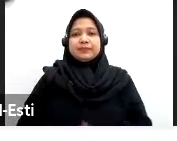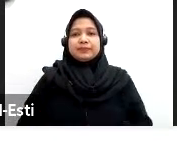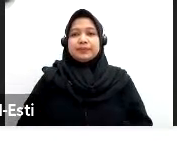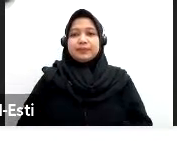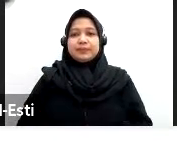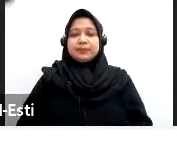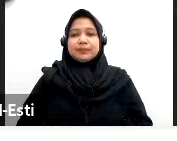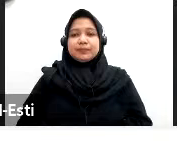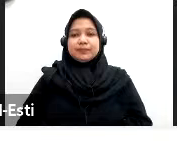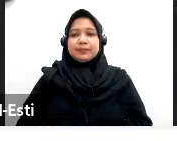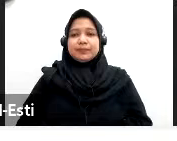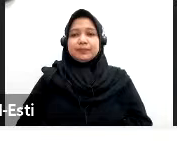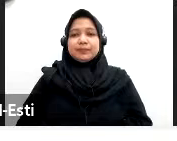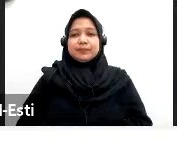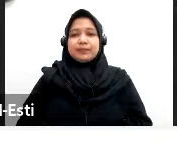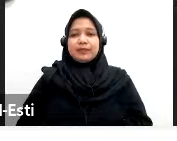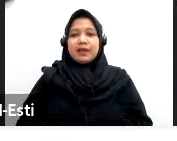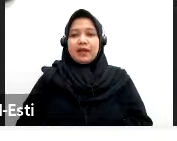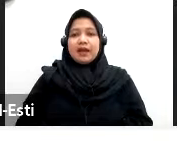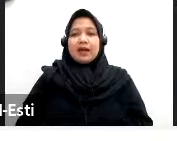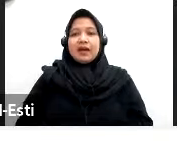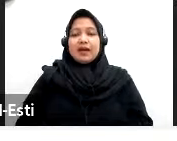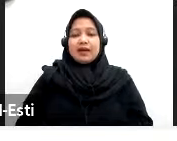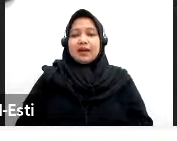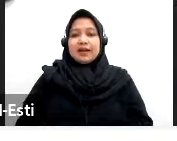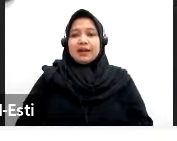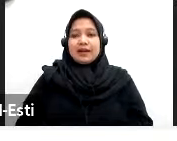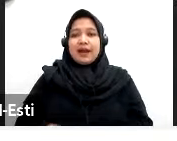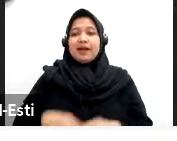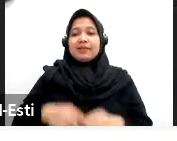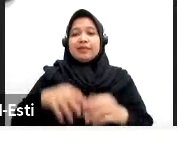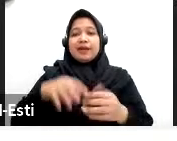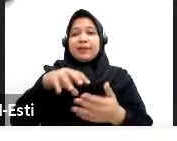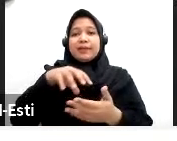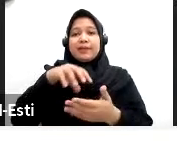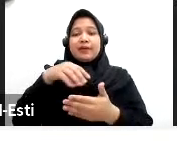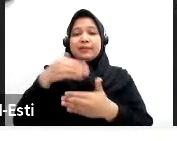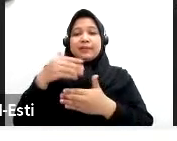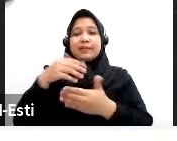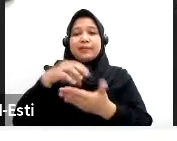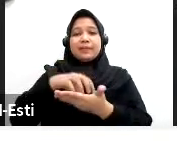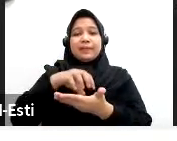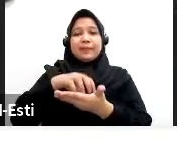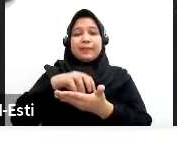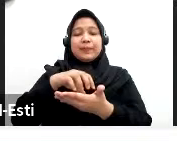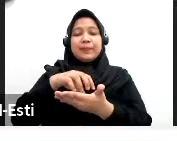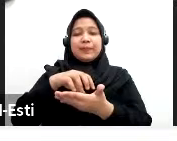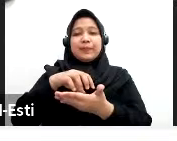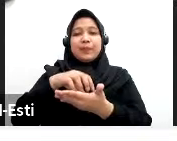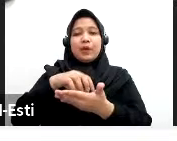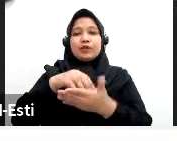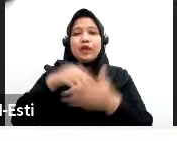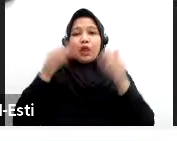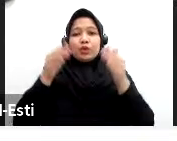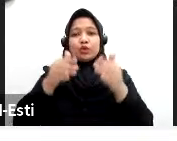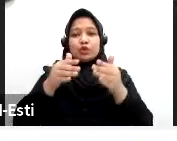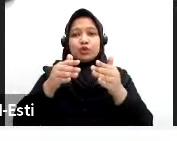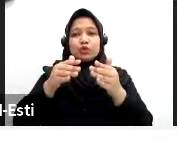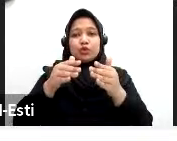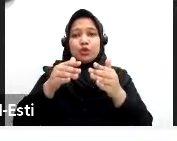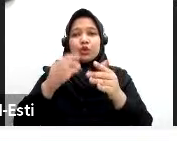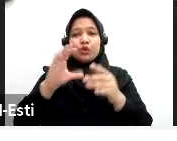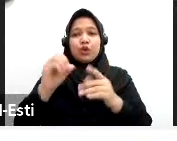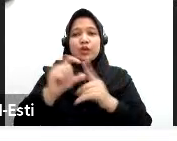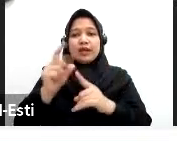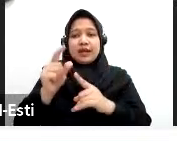nah portal khusus oleh konsumen yang ingin paling paling paling mudah ya satu pintu apa namanya dengan fassbender